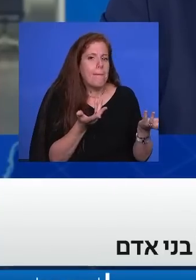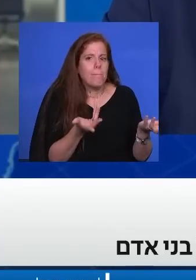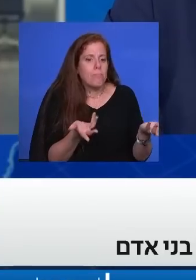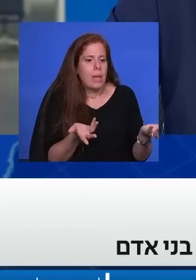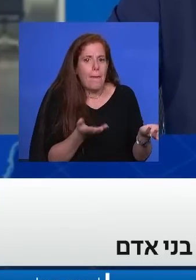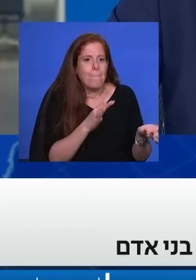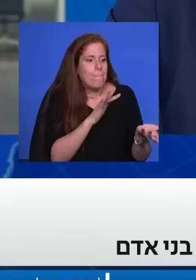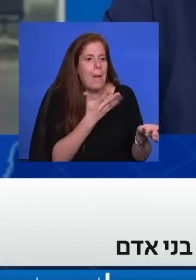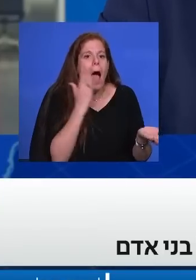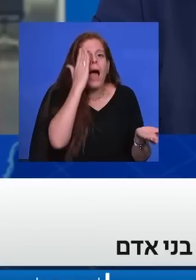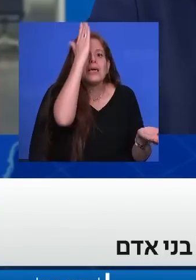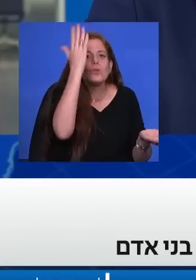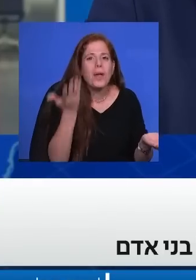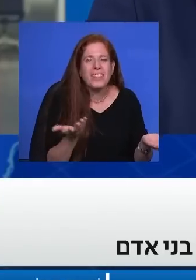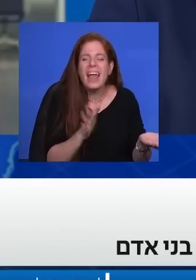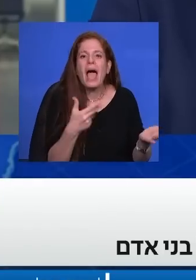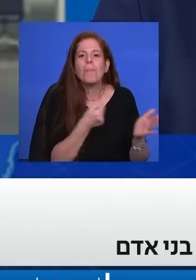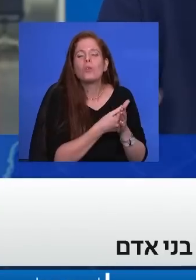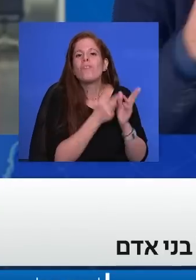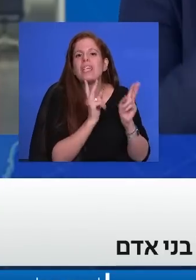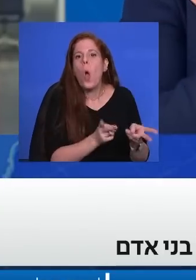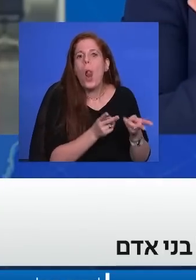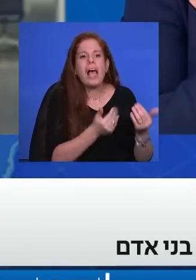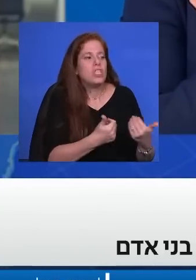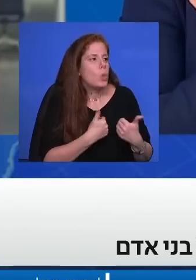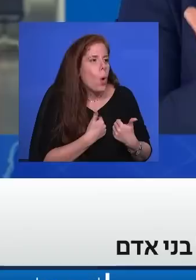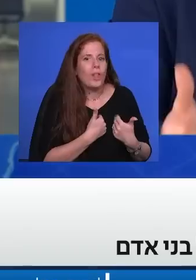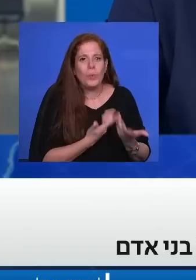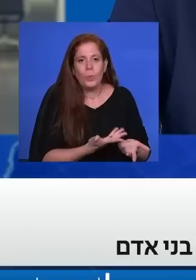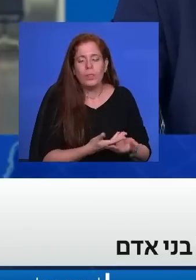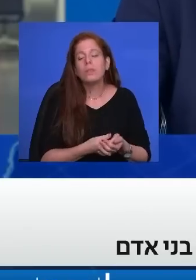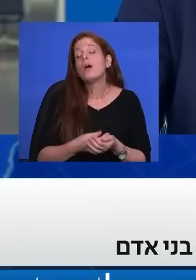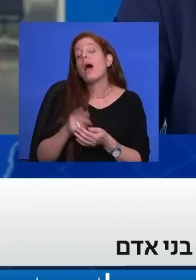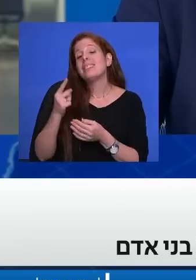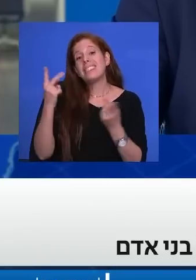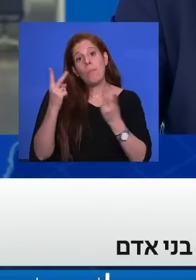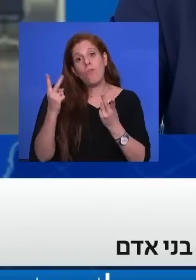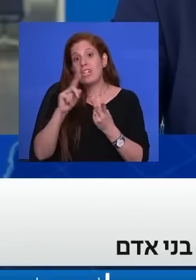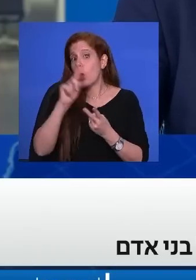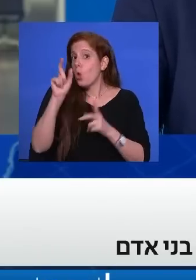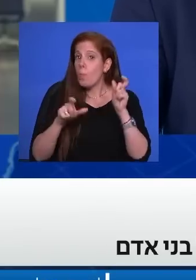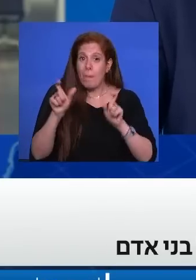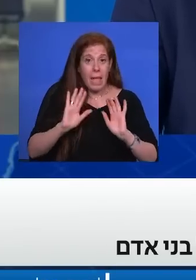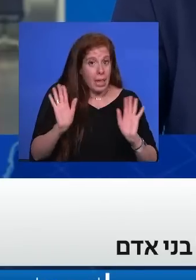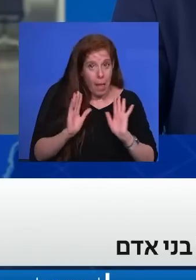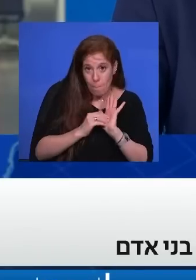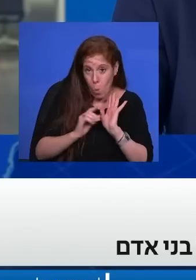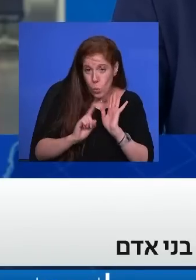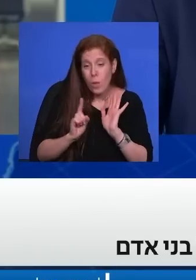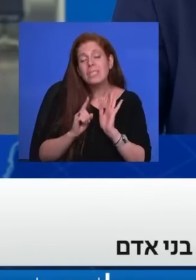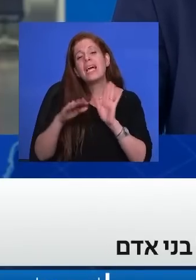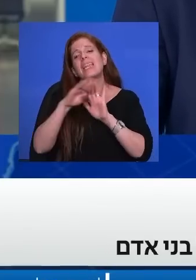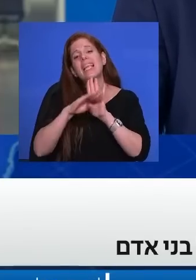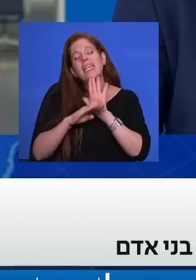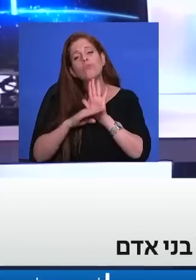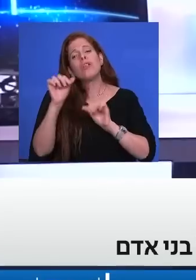מה החזון? איך בסוף זה יכול יהיה לעזור לנו? איך זה ייראה? אז כמובן עוד לא בבני אדם, כן? זה תנאים של ניסוי מבוקר